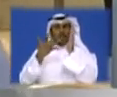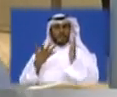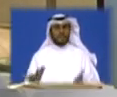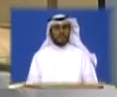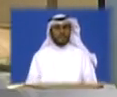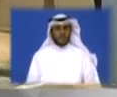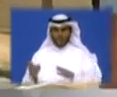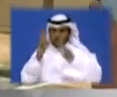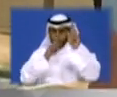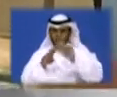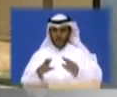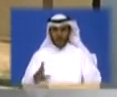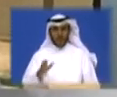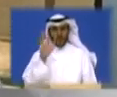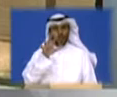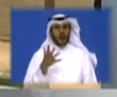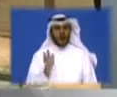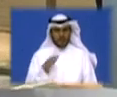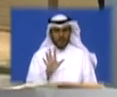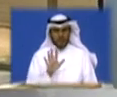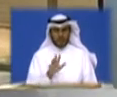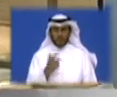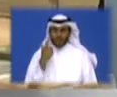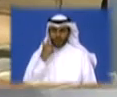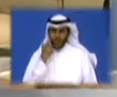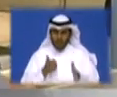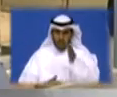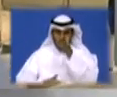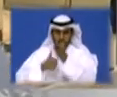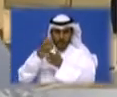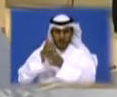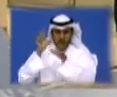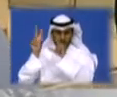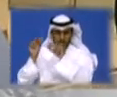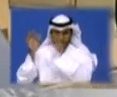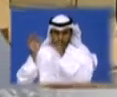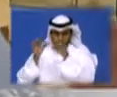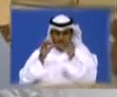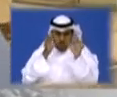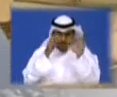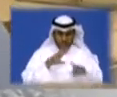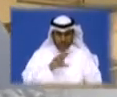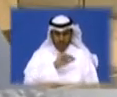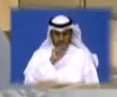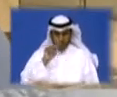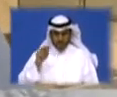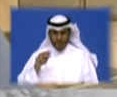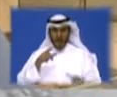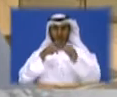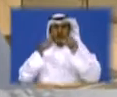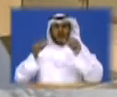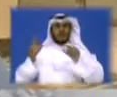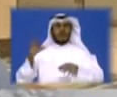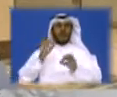التعاون، هل أدت الغرض المطلوب في تعزيز مبادئ وأصول ومعايير الحوكمة؟ إلى أين وصلنا في هذا